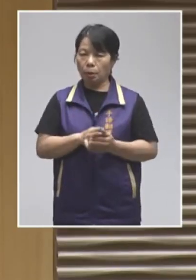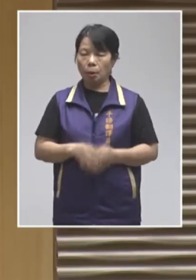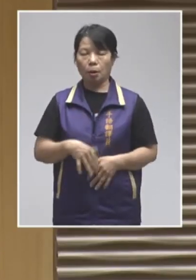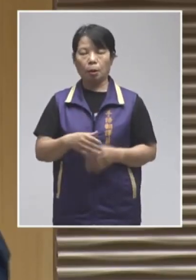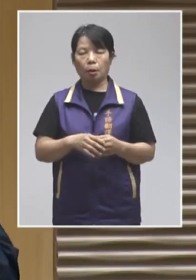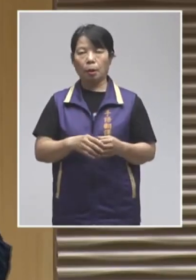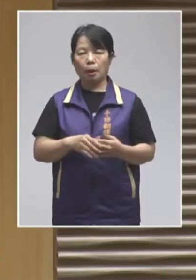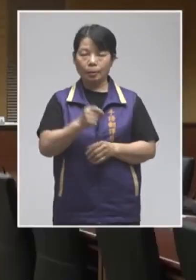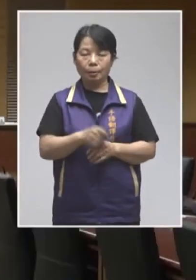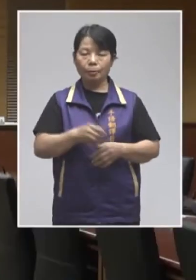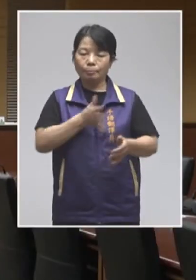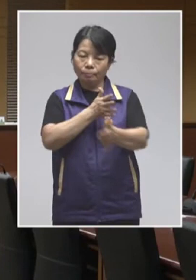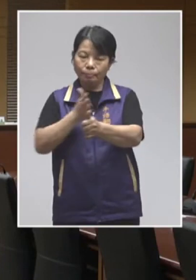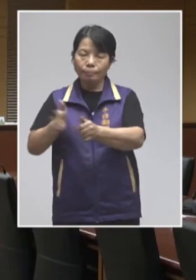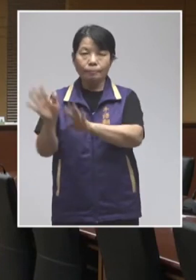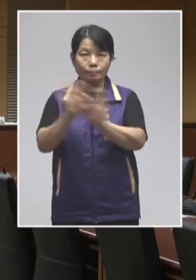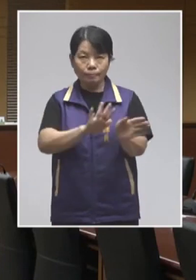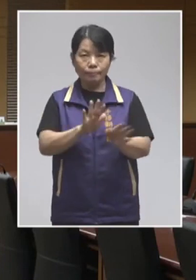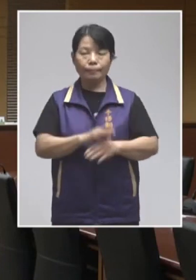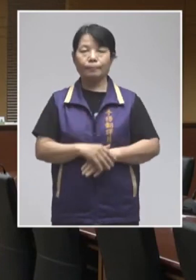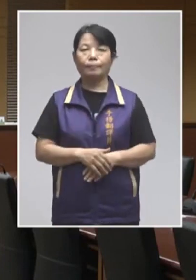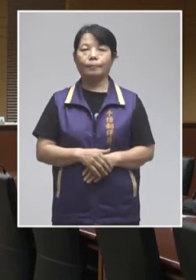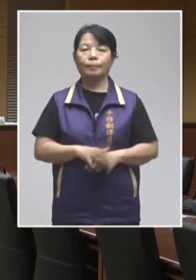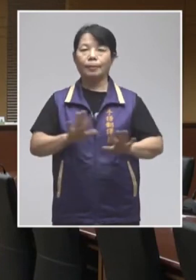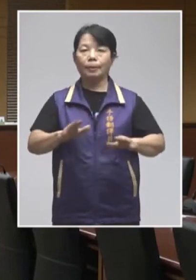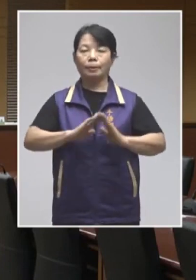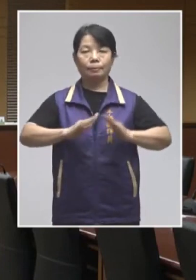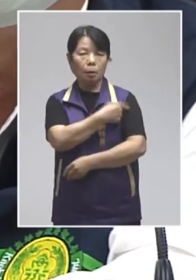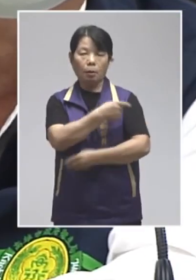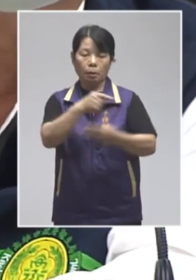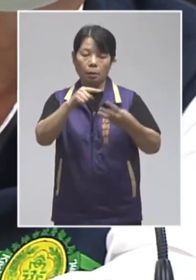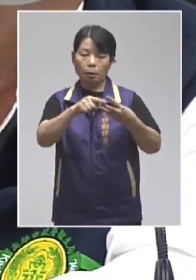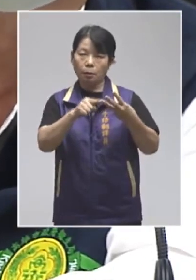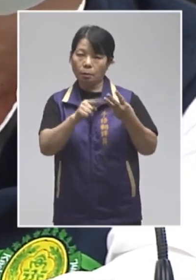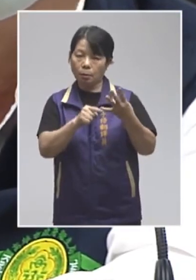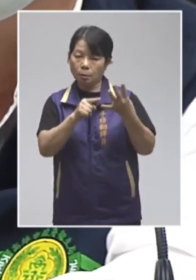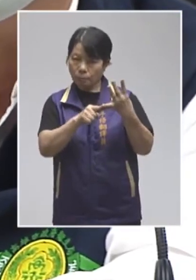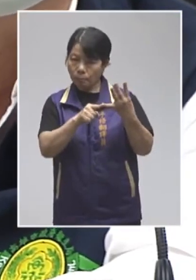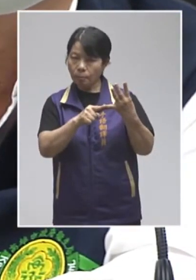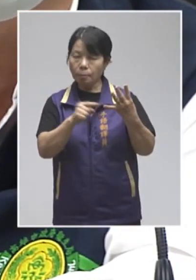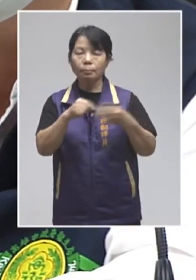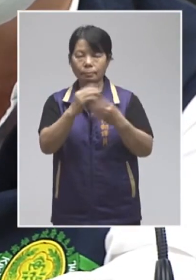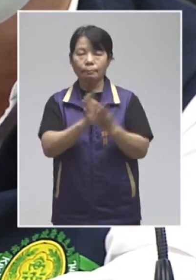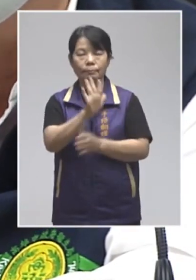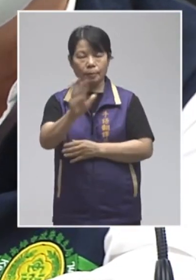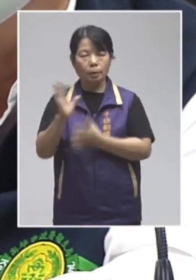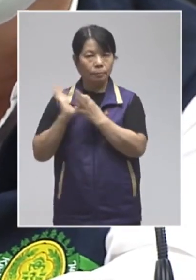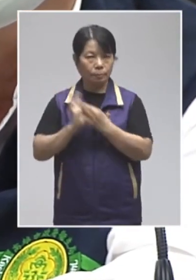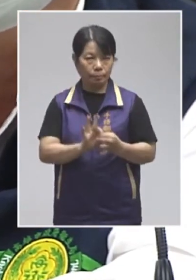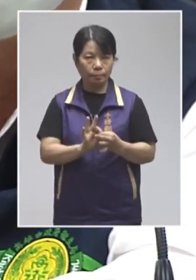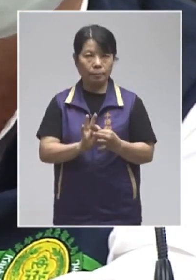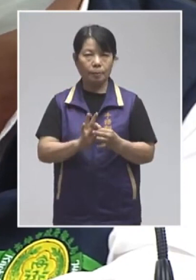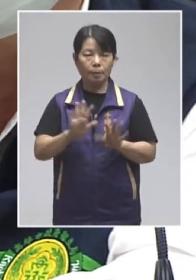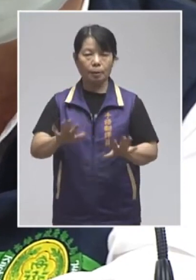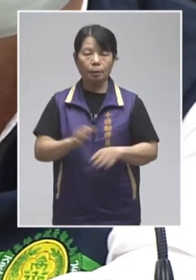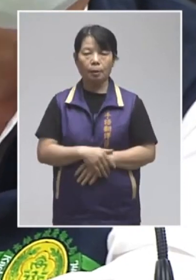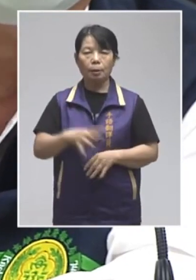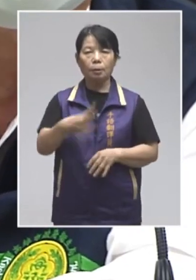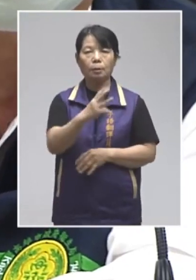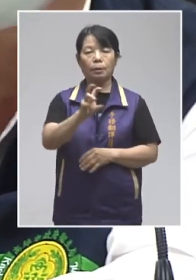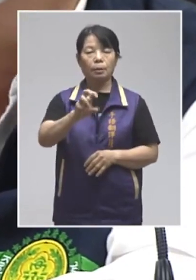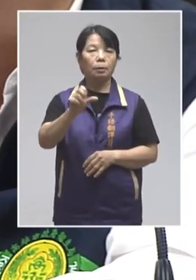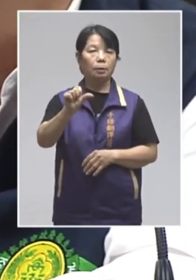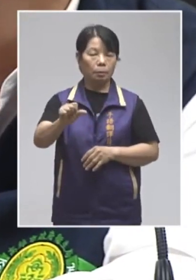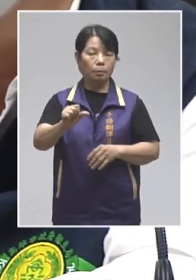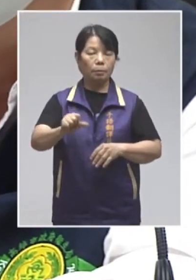BNT 儿童疫苗将在25号开放接种，市府也通知将在下周开课后安排校园施打，担心的家长也